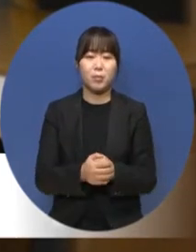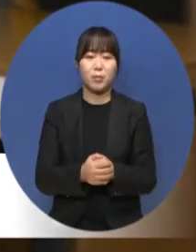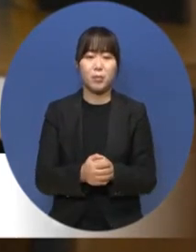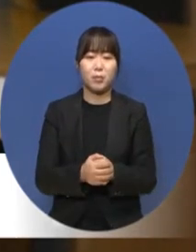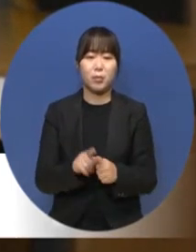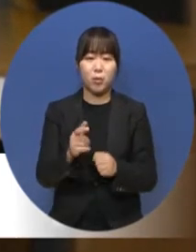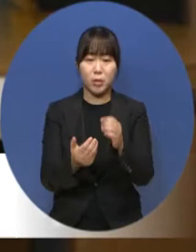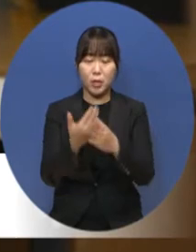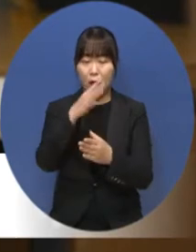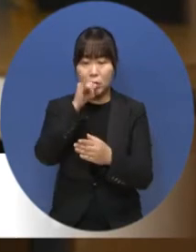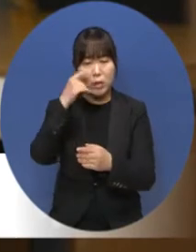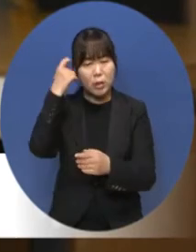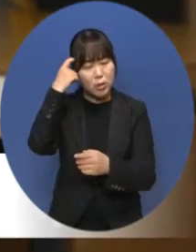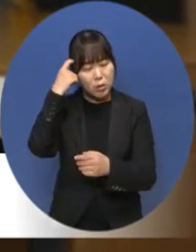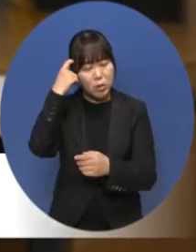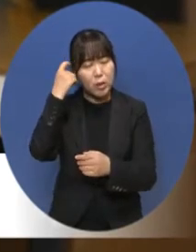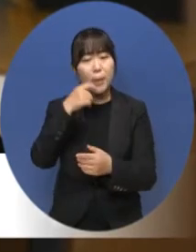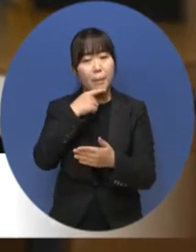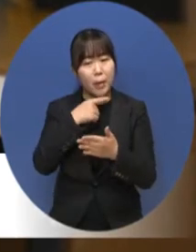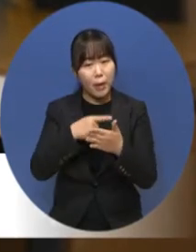여기서 일어날 수 있는 정신적인